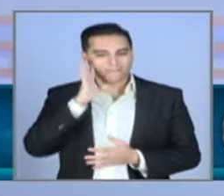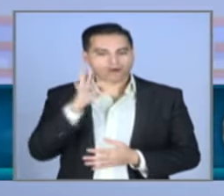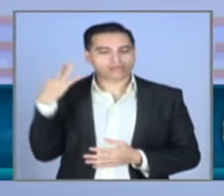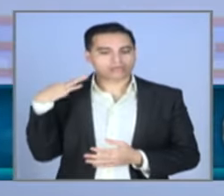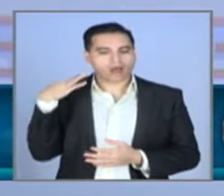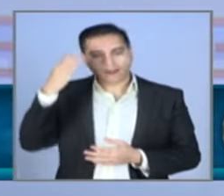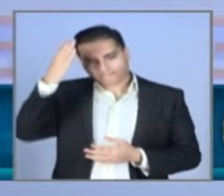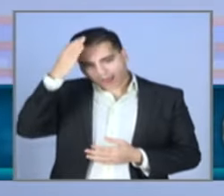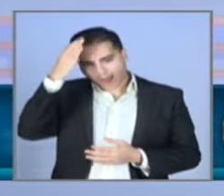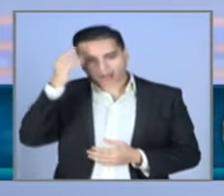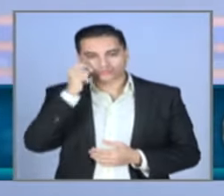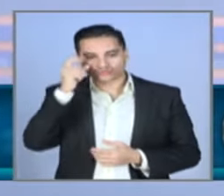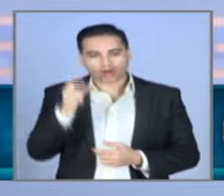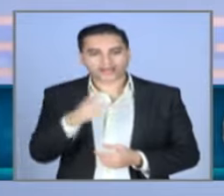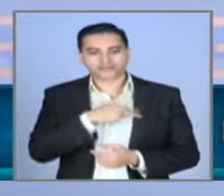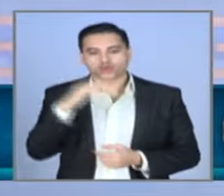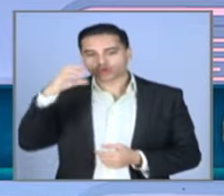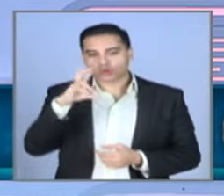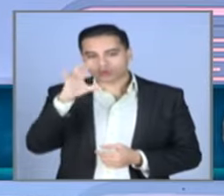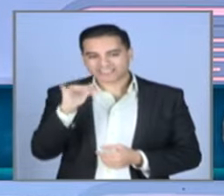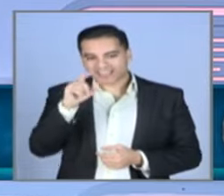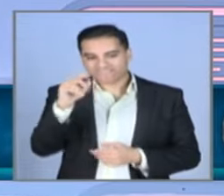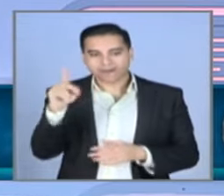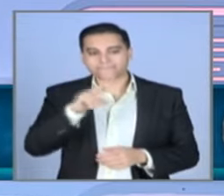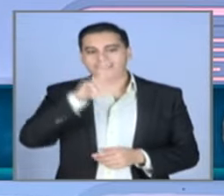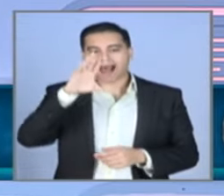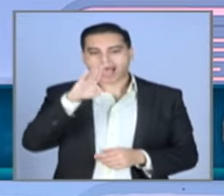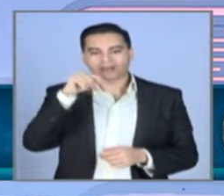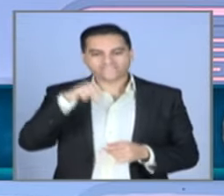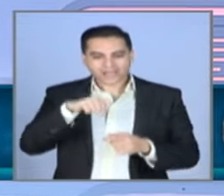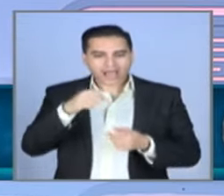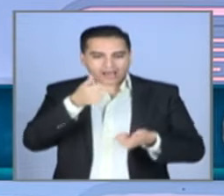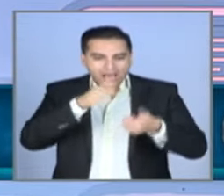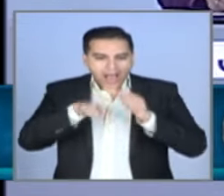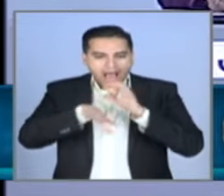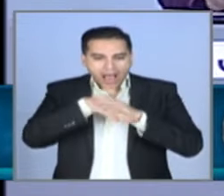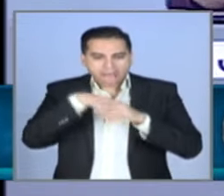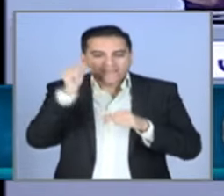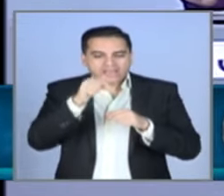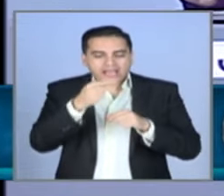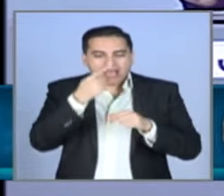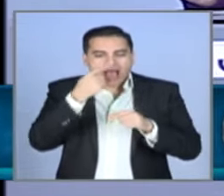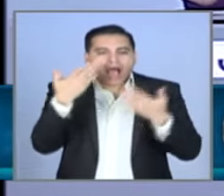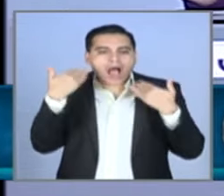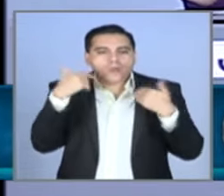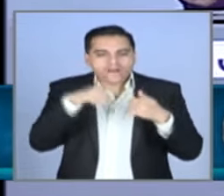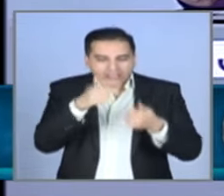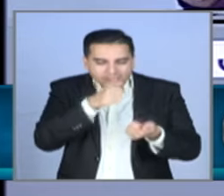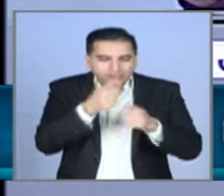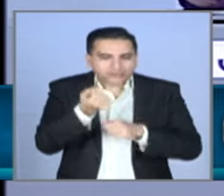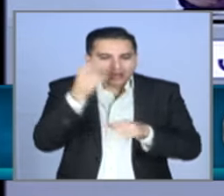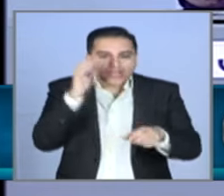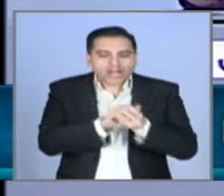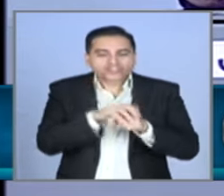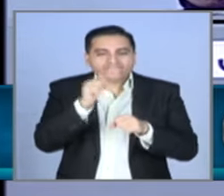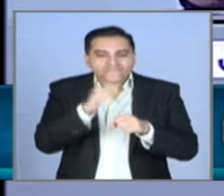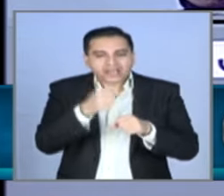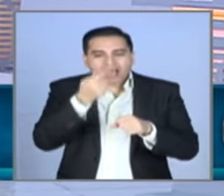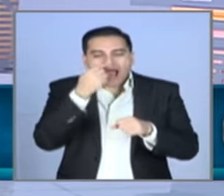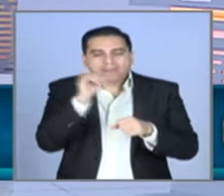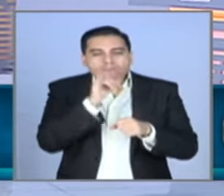أثبتت تجارب العالم جوزيف بلاك وجود أحد المركبات الغازية في الهواء، فما هو؟